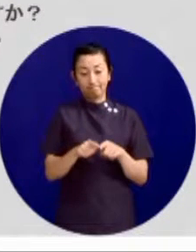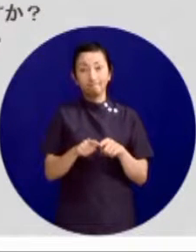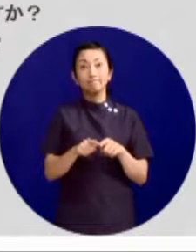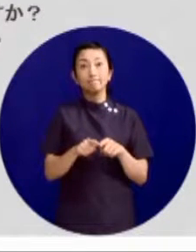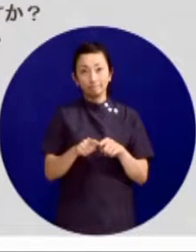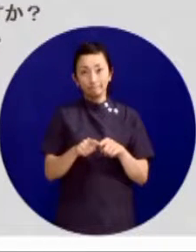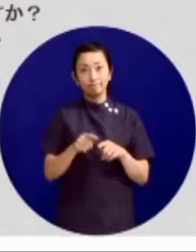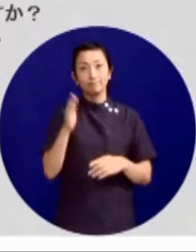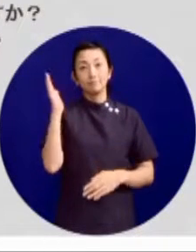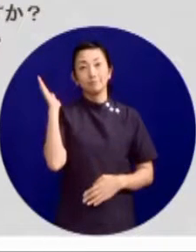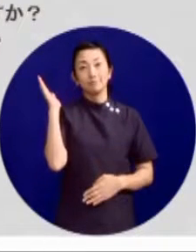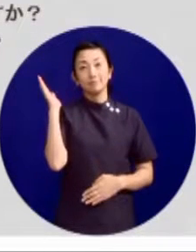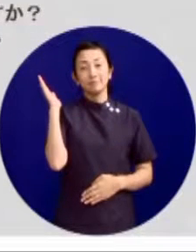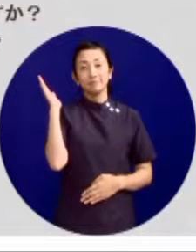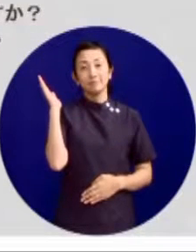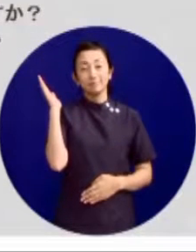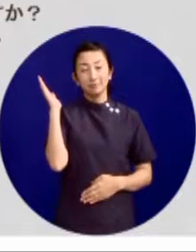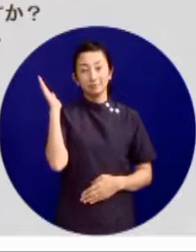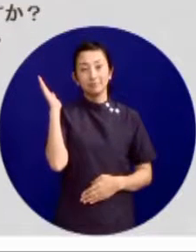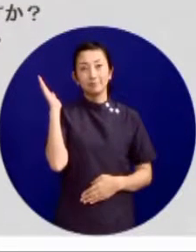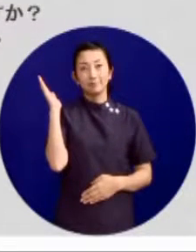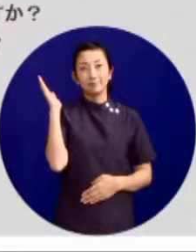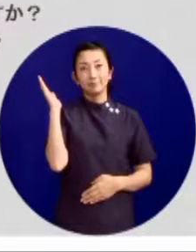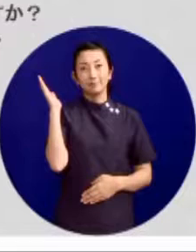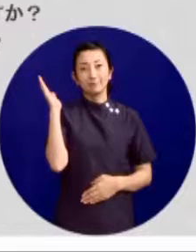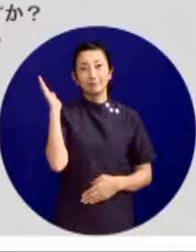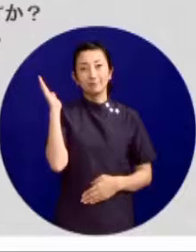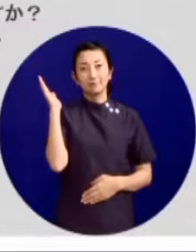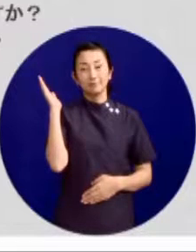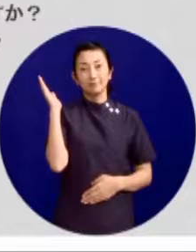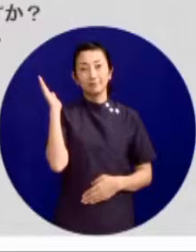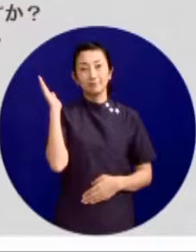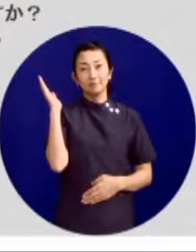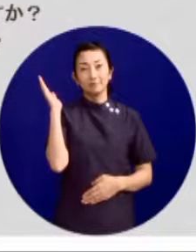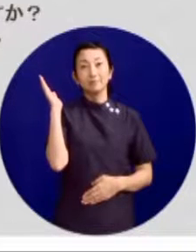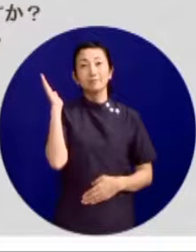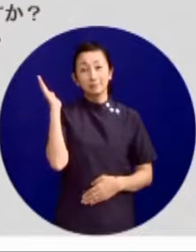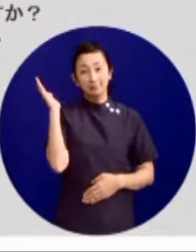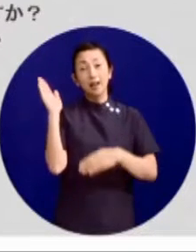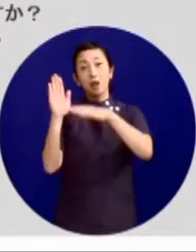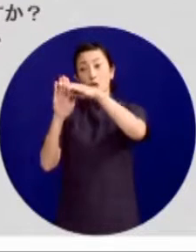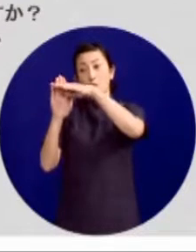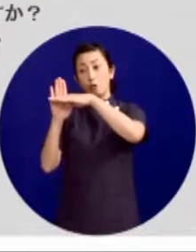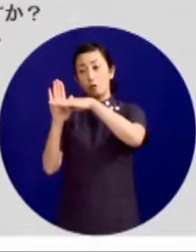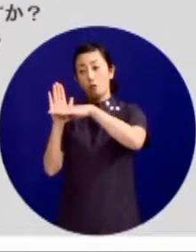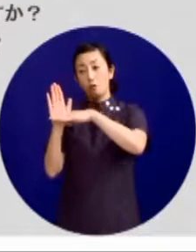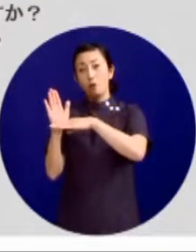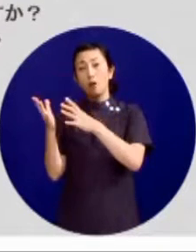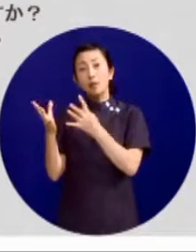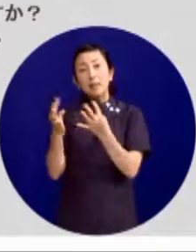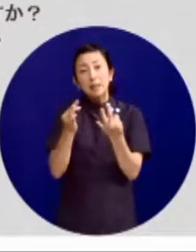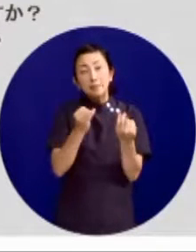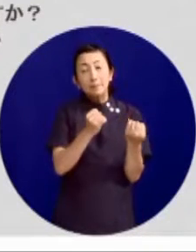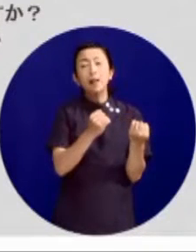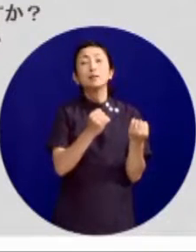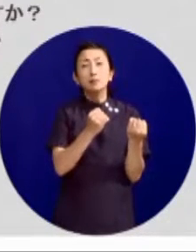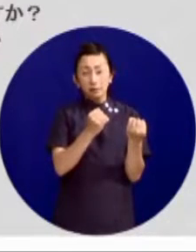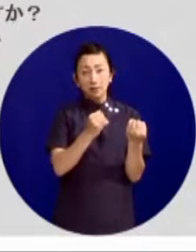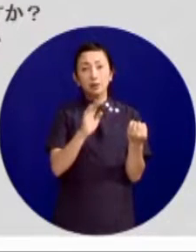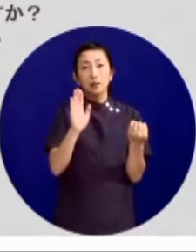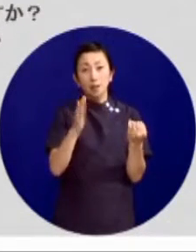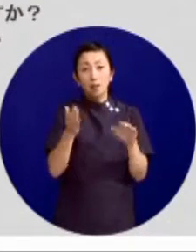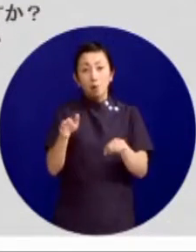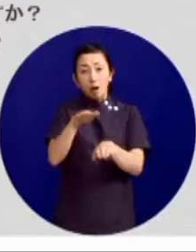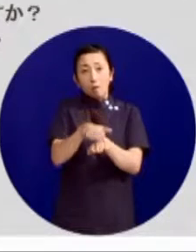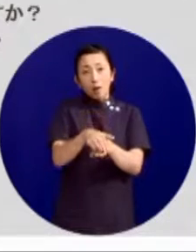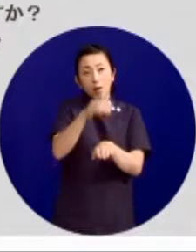ていただくなどしてスライドに示すようなことを伺っております。多数の項目がありますが、いずれも後でお話し